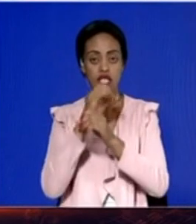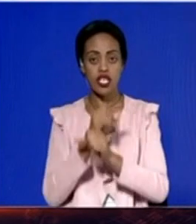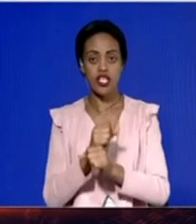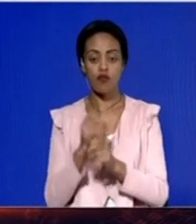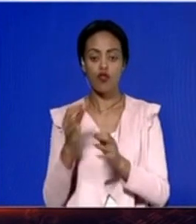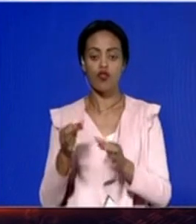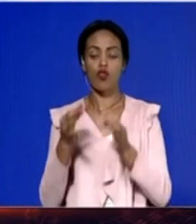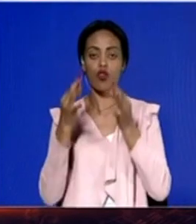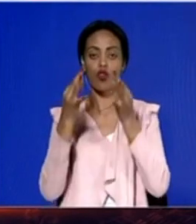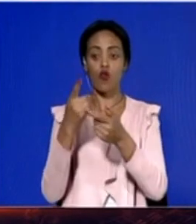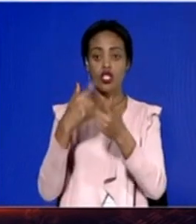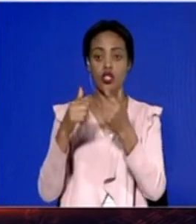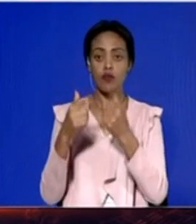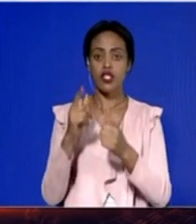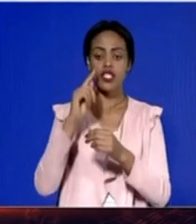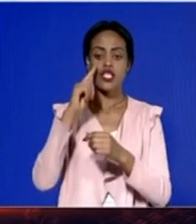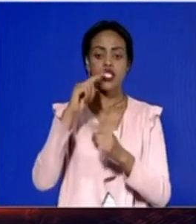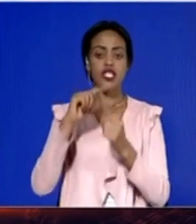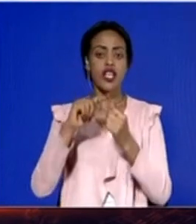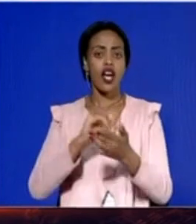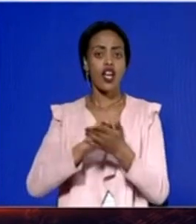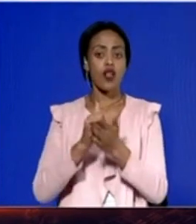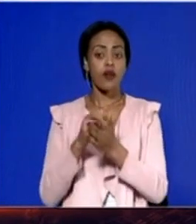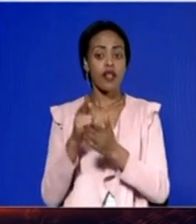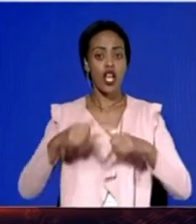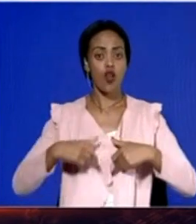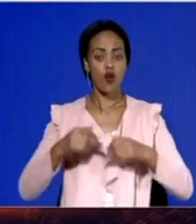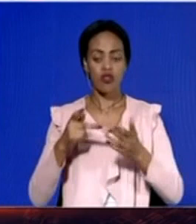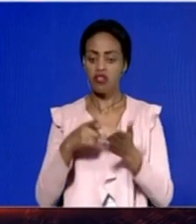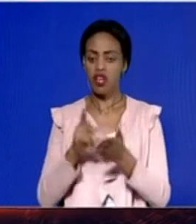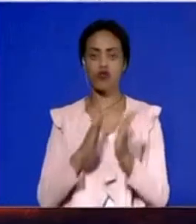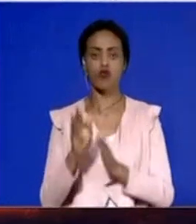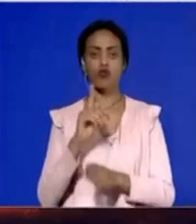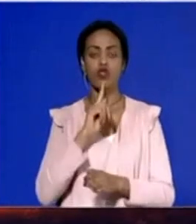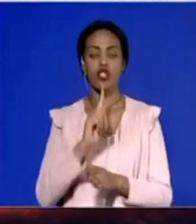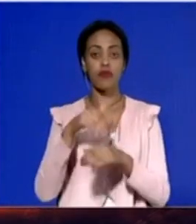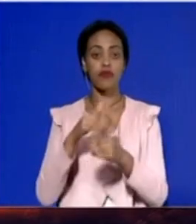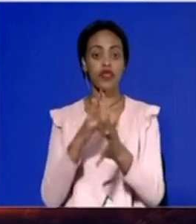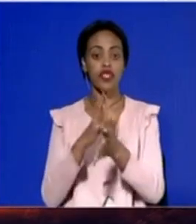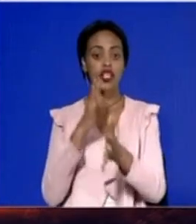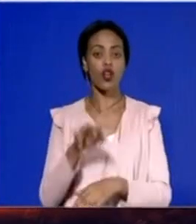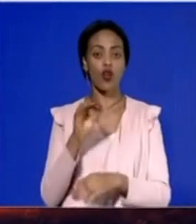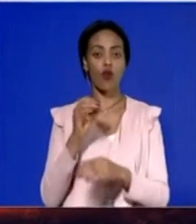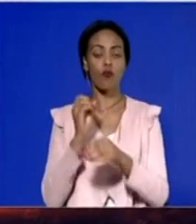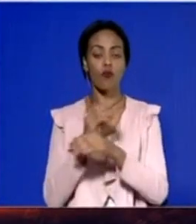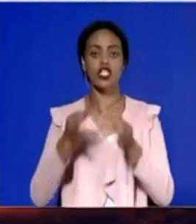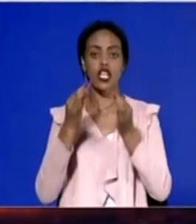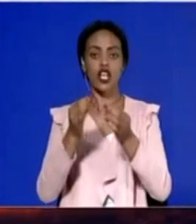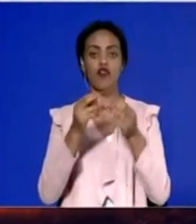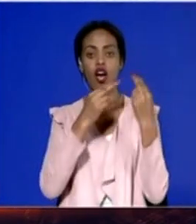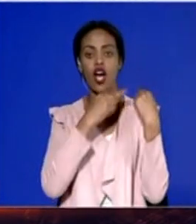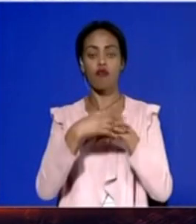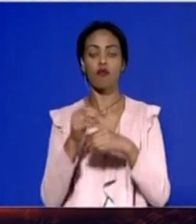ንክንሕልፎ ንዝመፅእ ይመፅእ ፀላእ ድማ እታ ዘላትና ሂወት ንምኽፋል እውን ዝግጅእና ማለት እዩ። ኣብዚ ሰልፊ ተረኺቦም መልእኽቲ ዘሕለፉ ሓላፊ